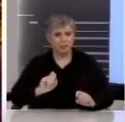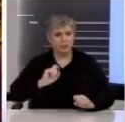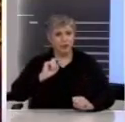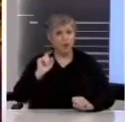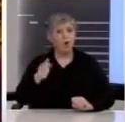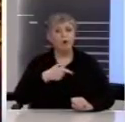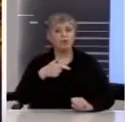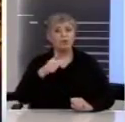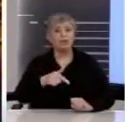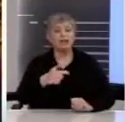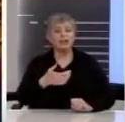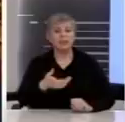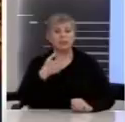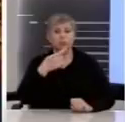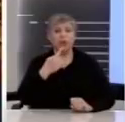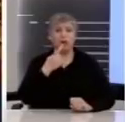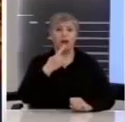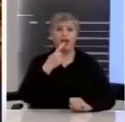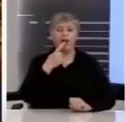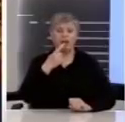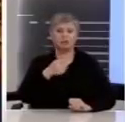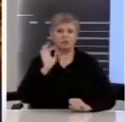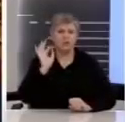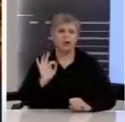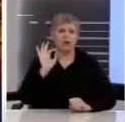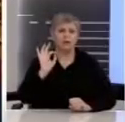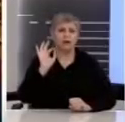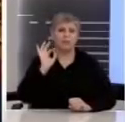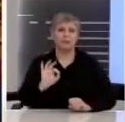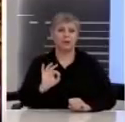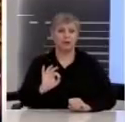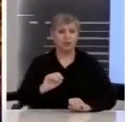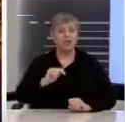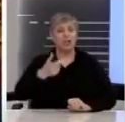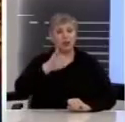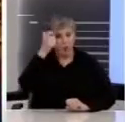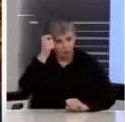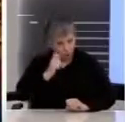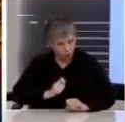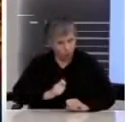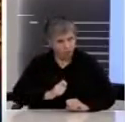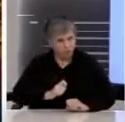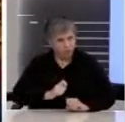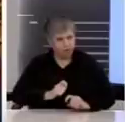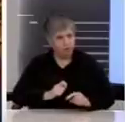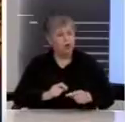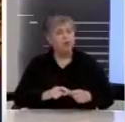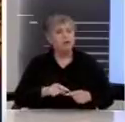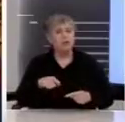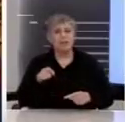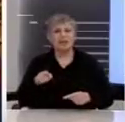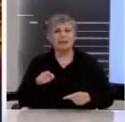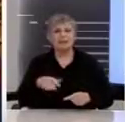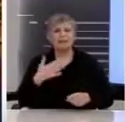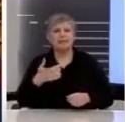τη ρομφαία και ξυφουλκείς, αλλά όταν ζητώ να είμαι παρόν, όταν σηκώνεις την ρομφαία και